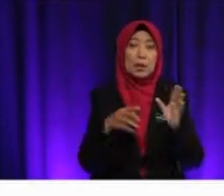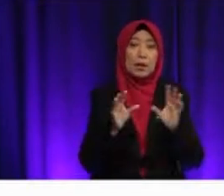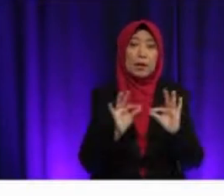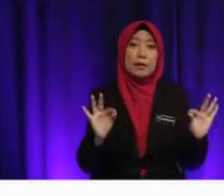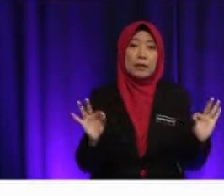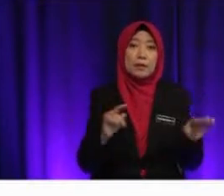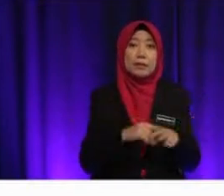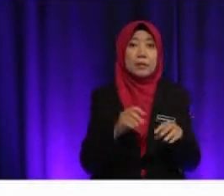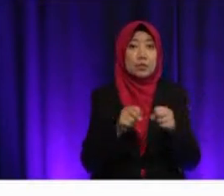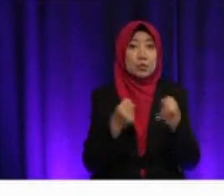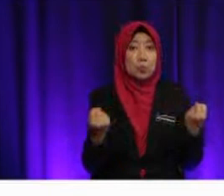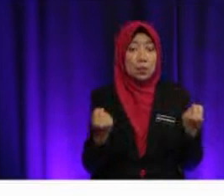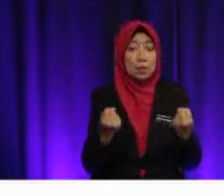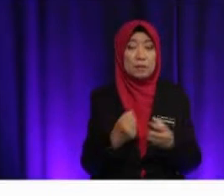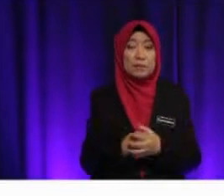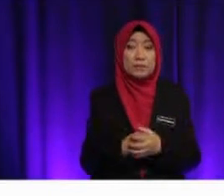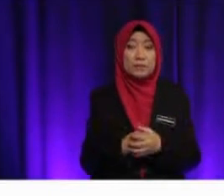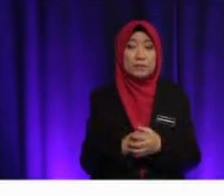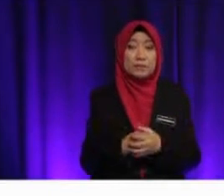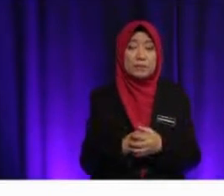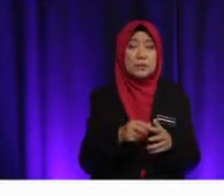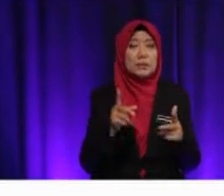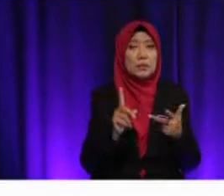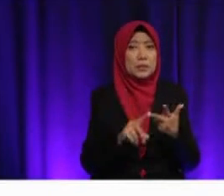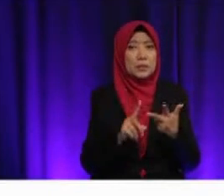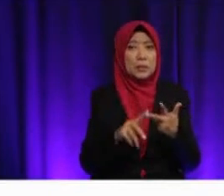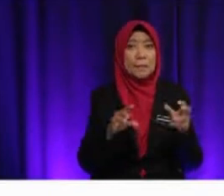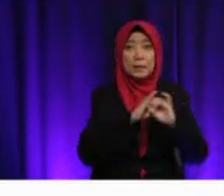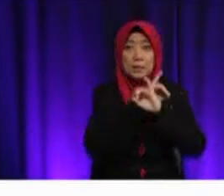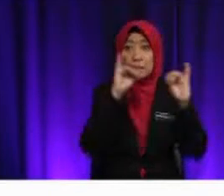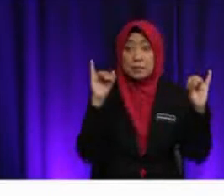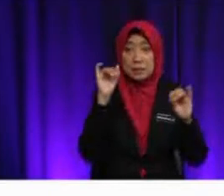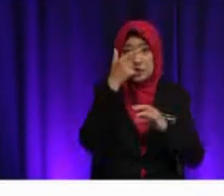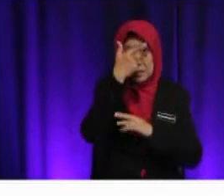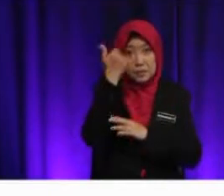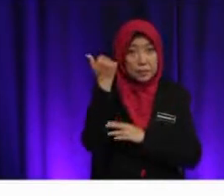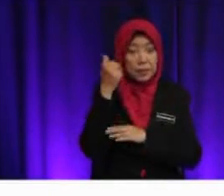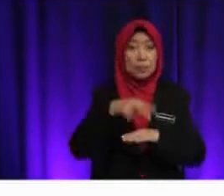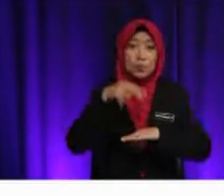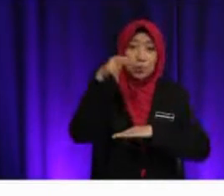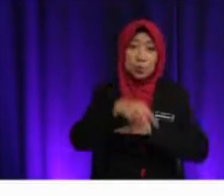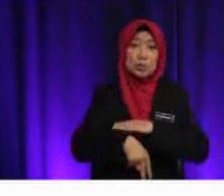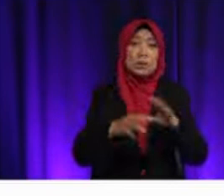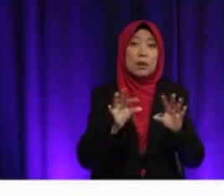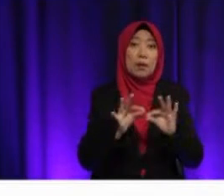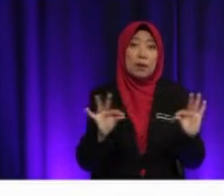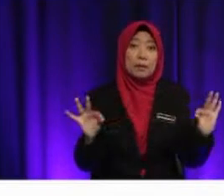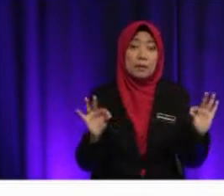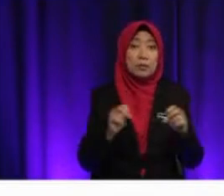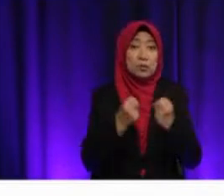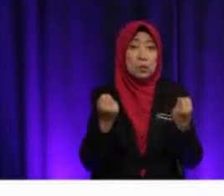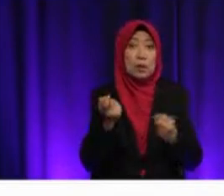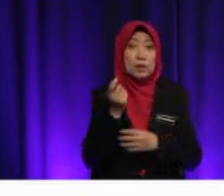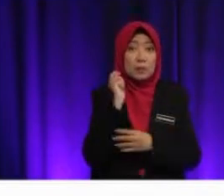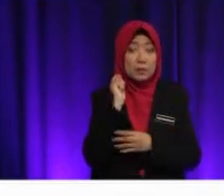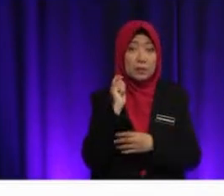ayat di dalam surah Ali Imran. Yang ketiga, menjelaskan sebab turunnya ayat surah tadi, ayat